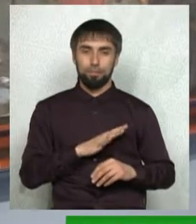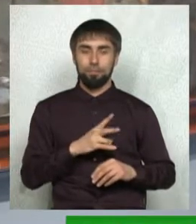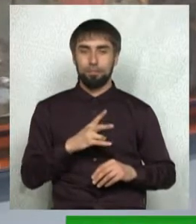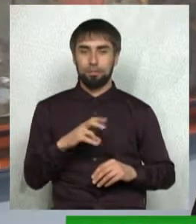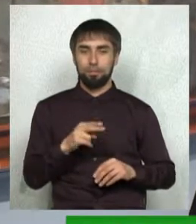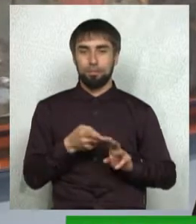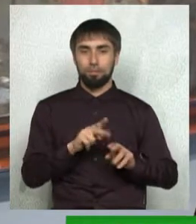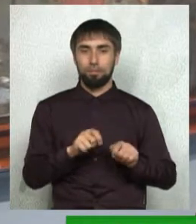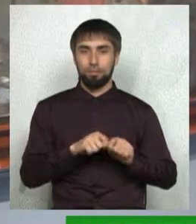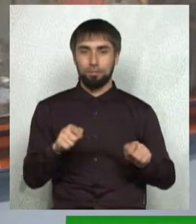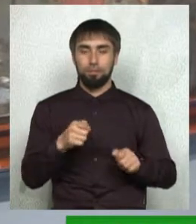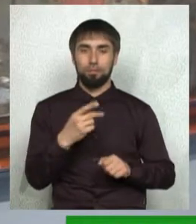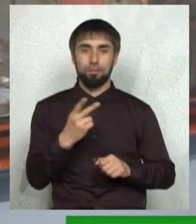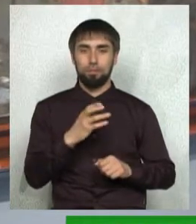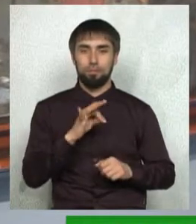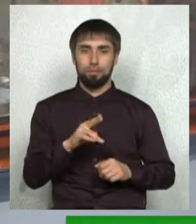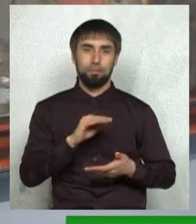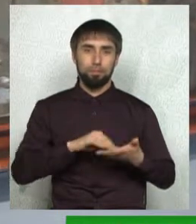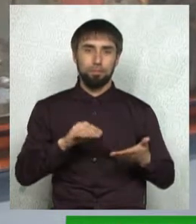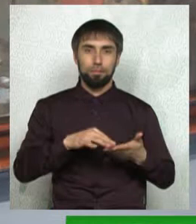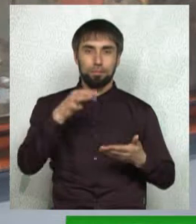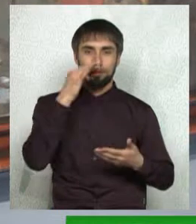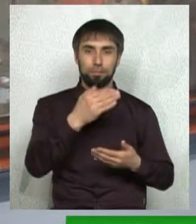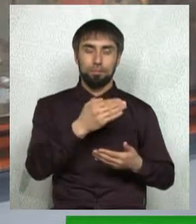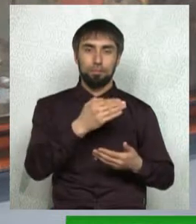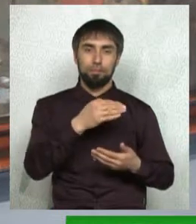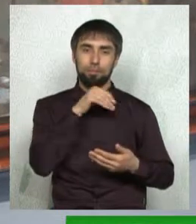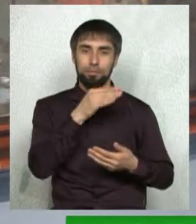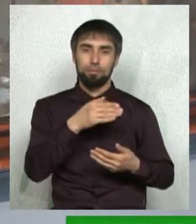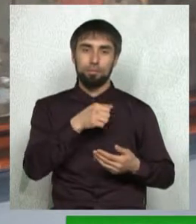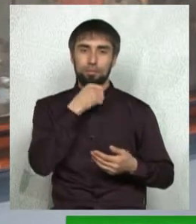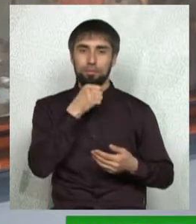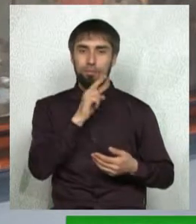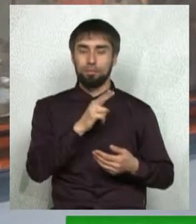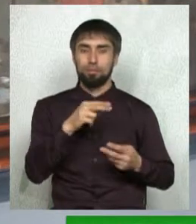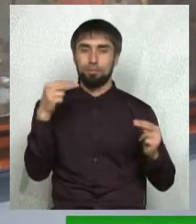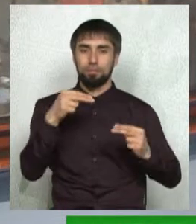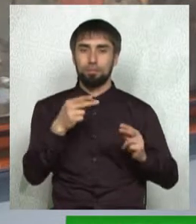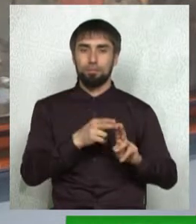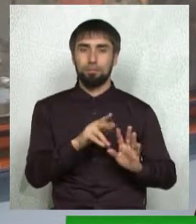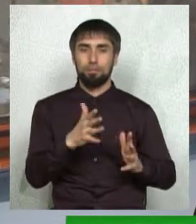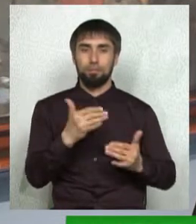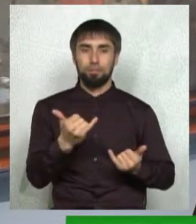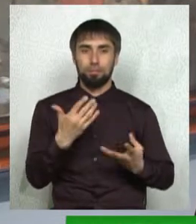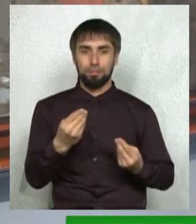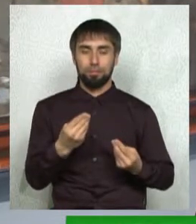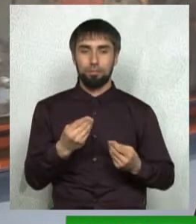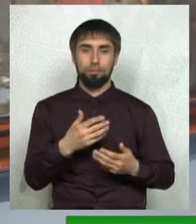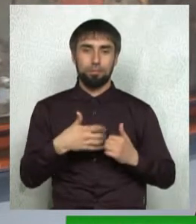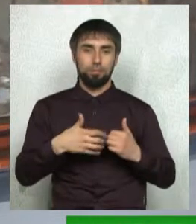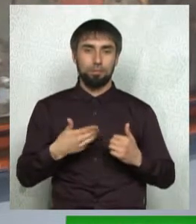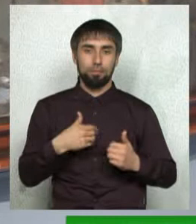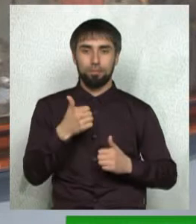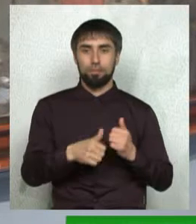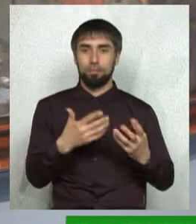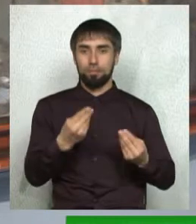созданием второго сборника, записывали воспоминания стариков, очевидцев тех событий, потому что сегодня среди нас каждым